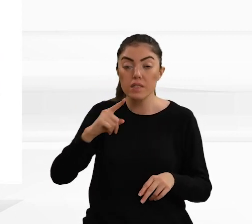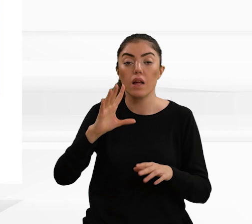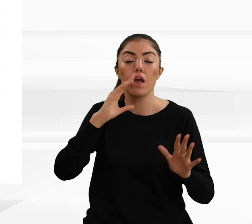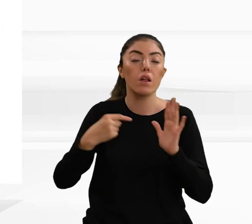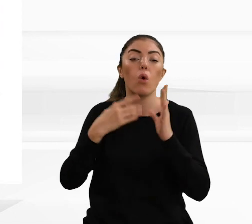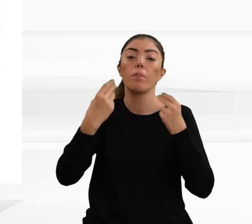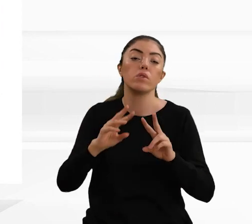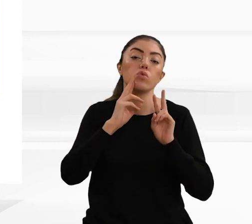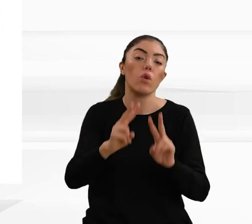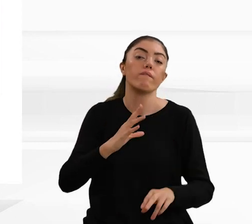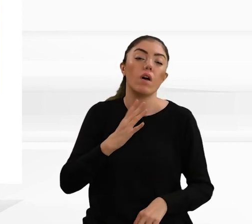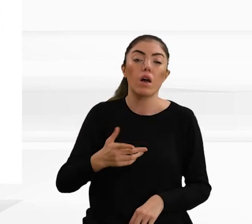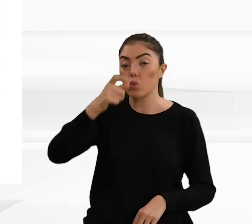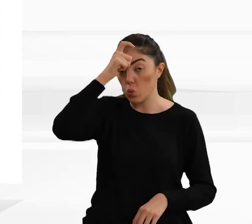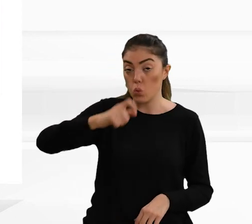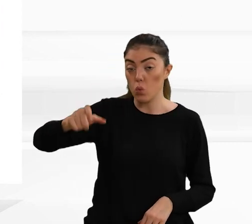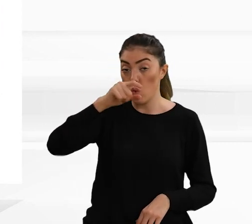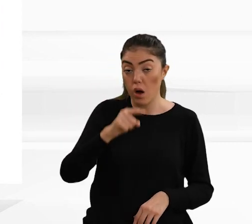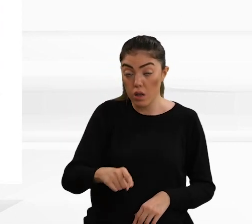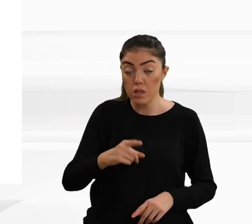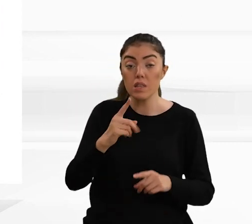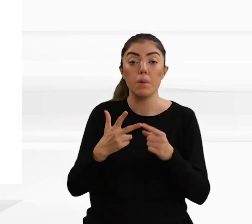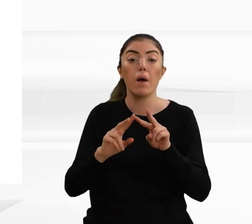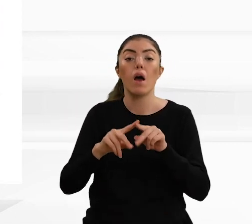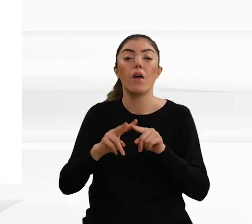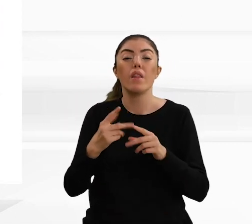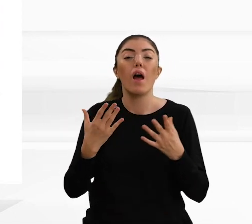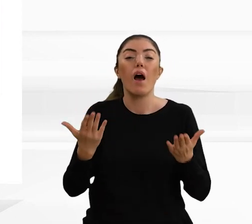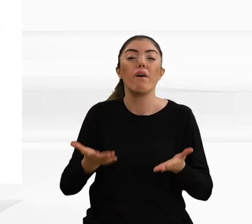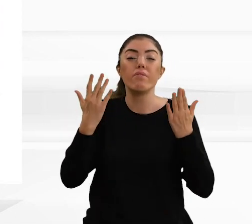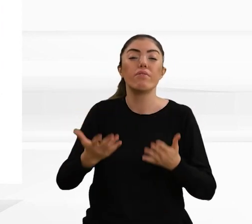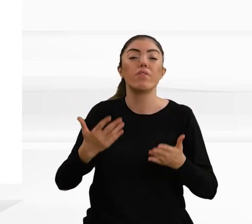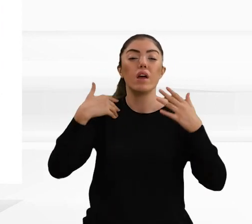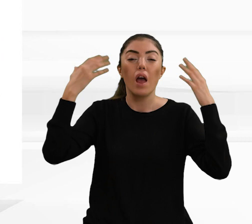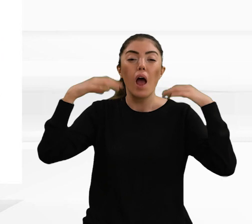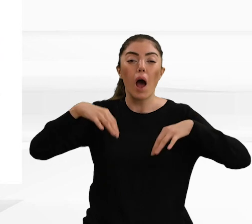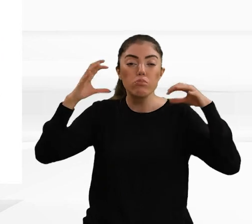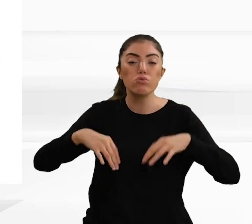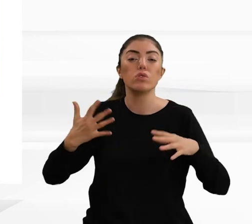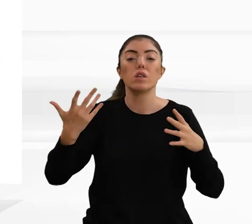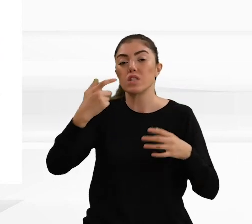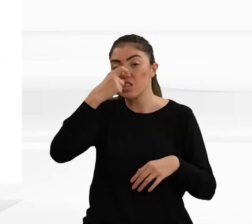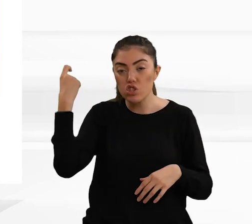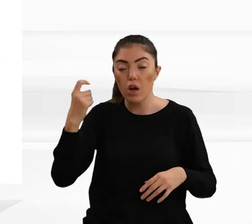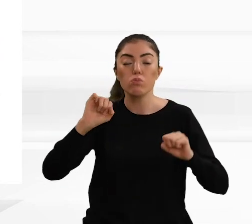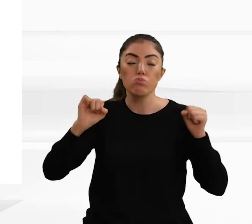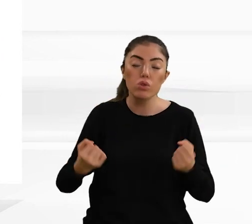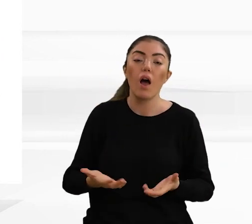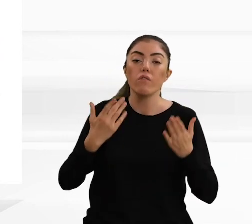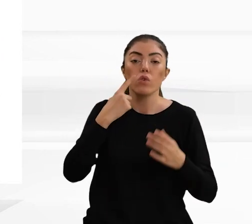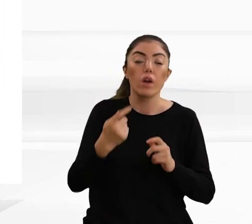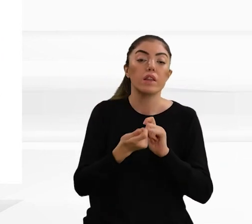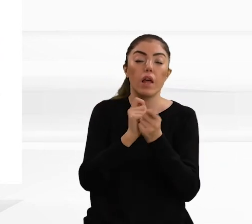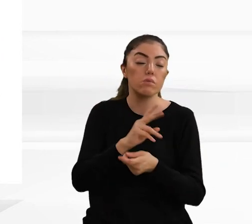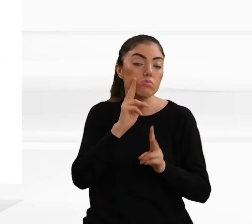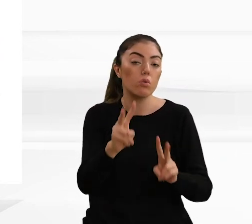olmadığını görüyoruz bu Türkiye'de ılıman kuşakta etkili iklim tiplerinin Birebir aynısını ya da değişmiş